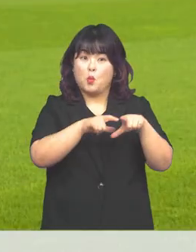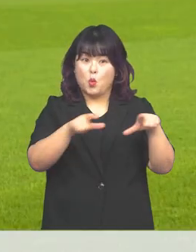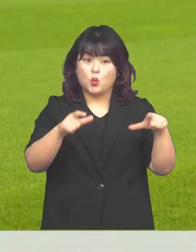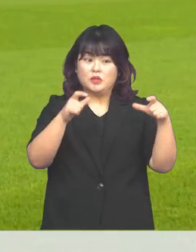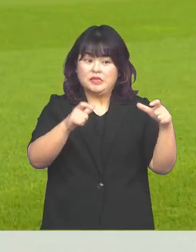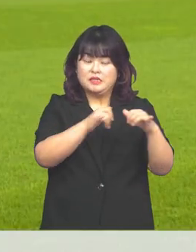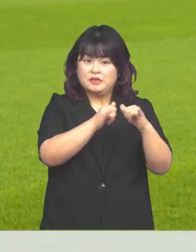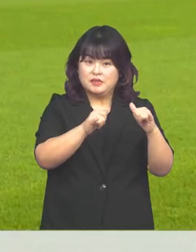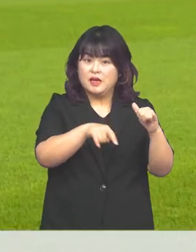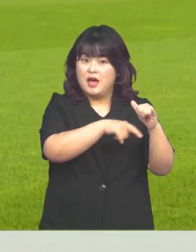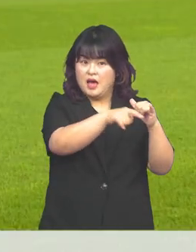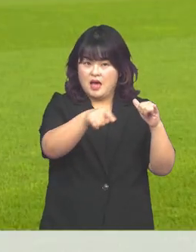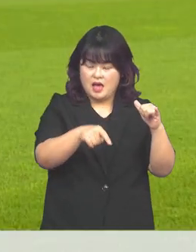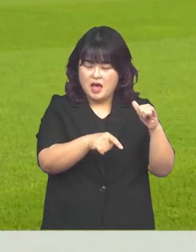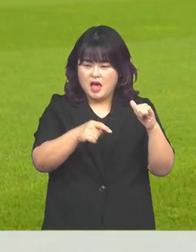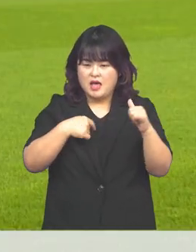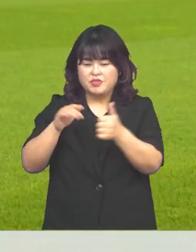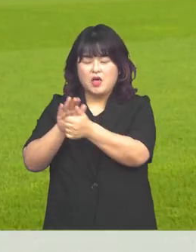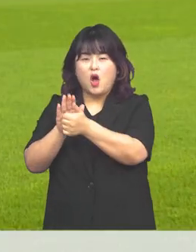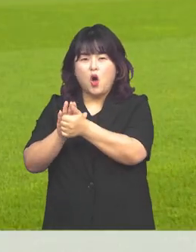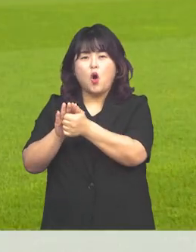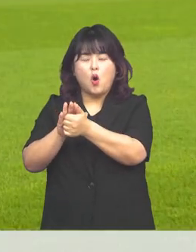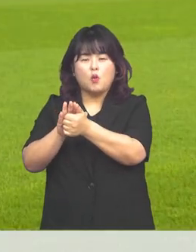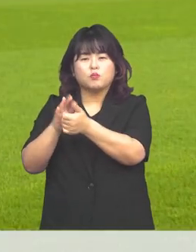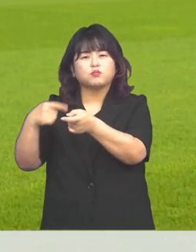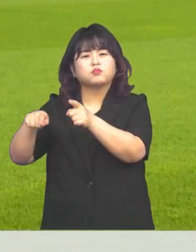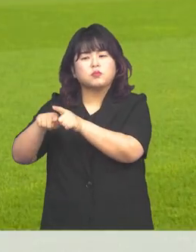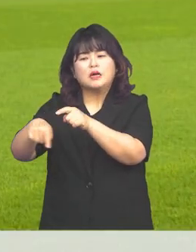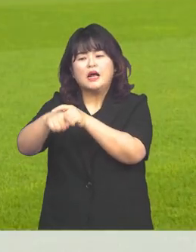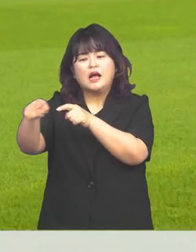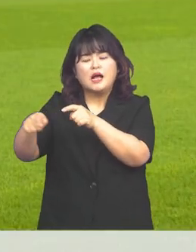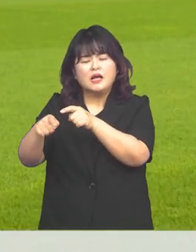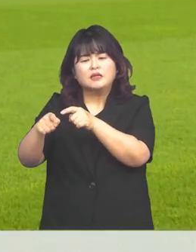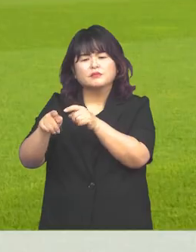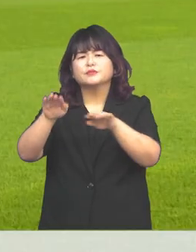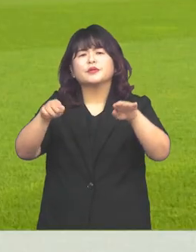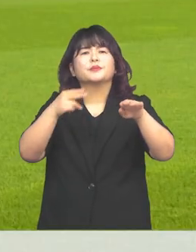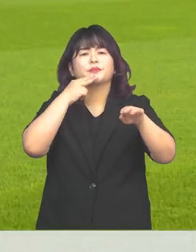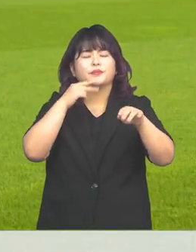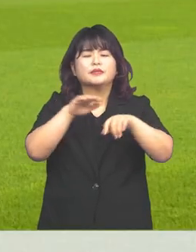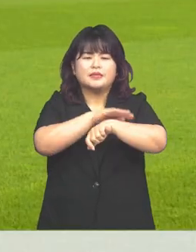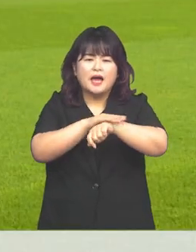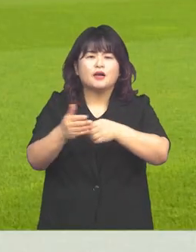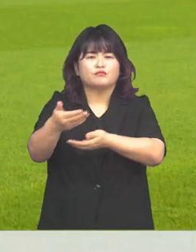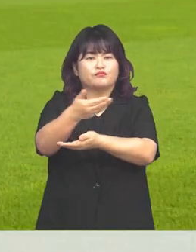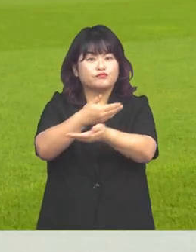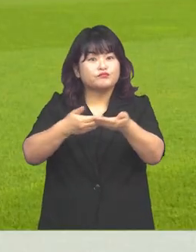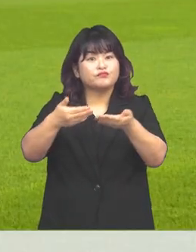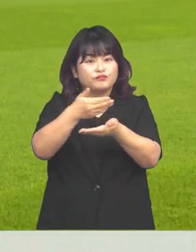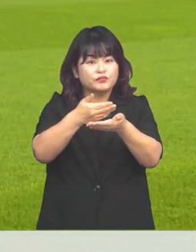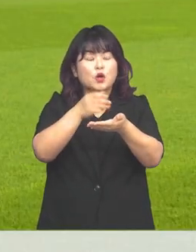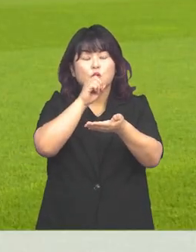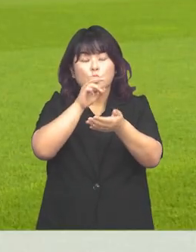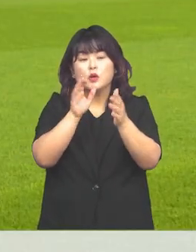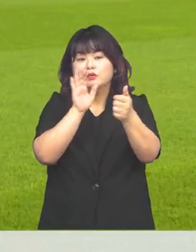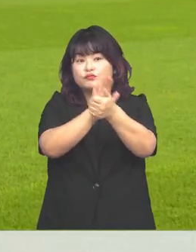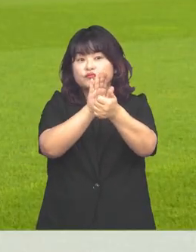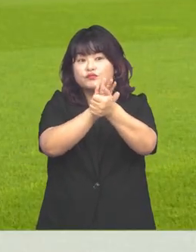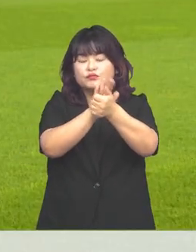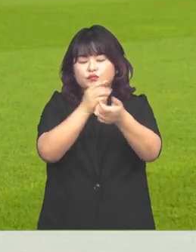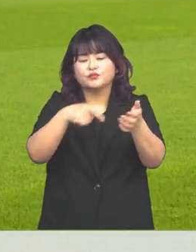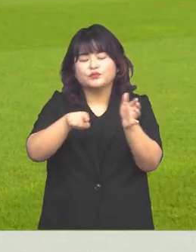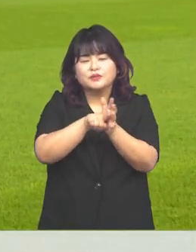일반 시민들이랑 서포터즈 간의 그런 터울이 없이 그냥 다 같이 즐길 수 있는 용인을 응원하기 위해서